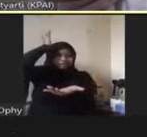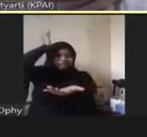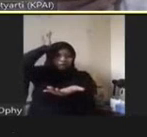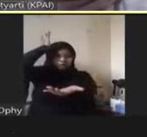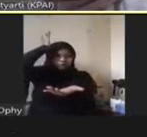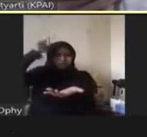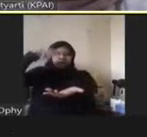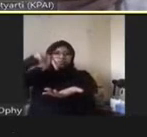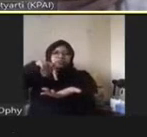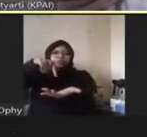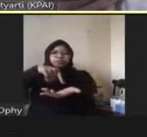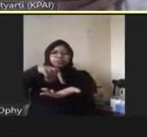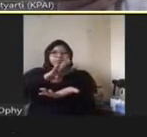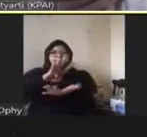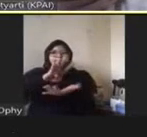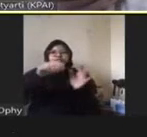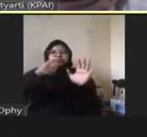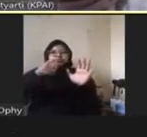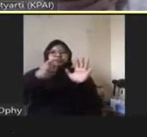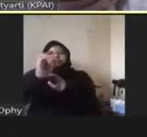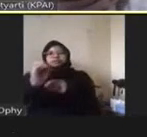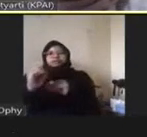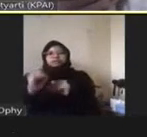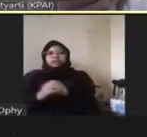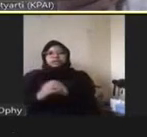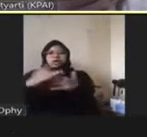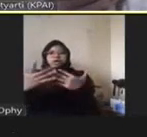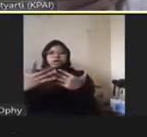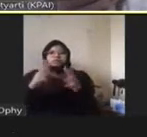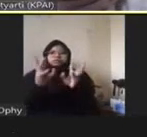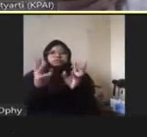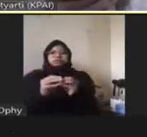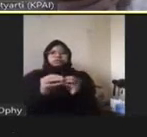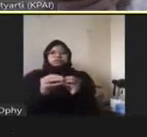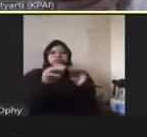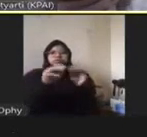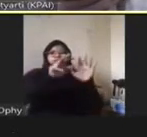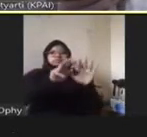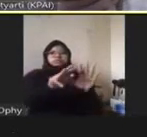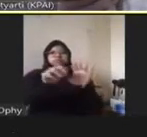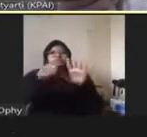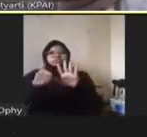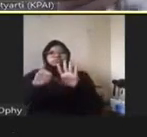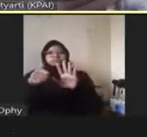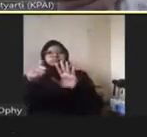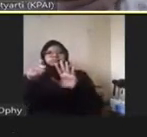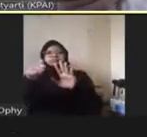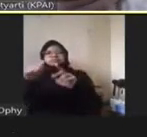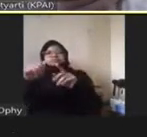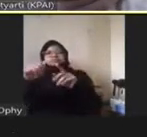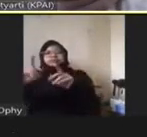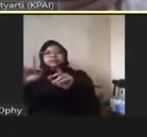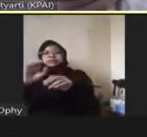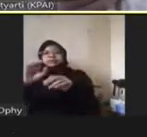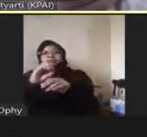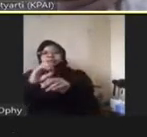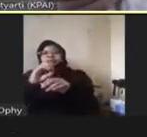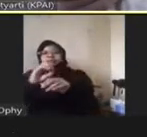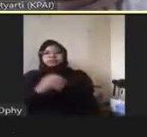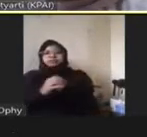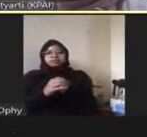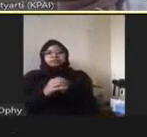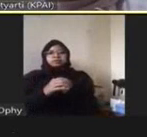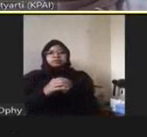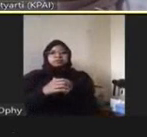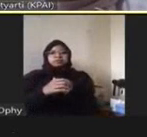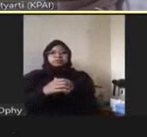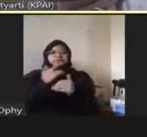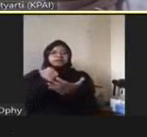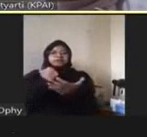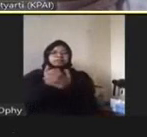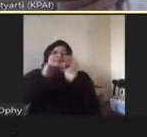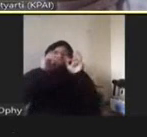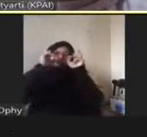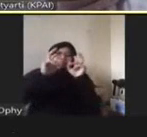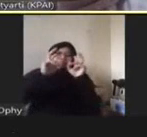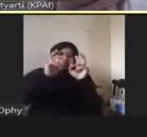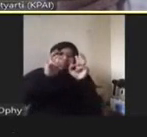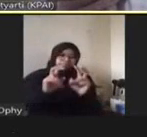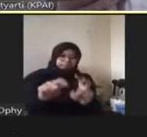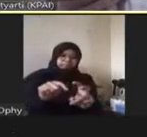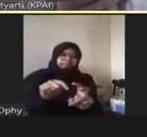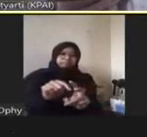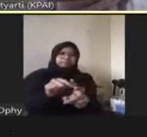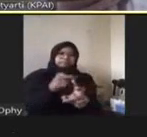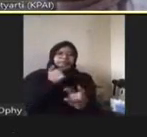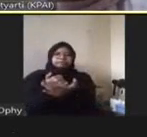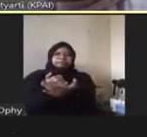itu 46% atau setara dengan 90.519 responden. Perlu kajian mendalam dan direkomendasi oleh gugus tugas COVID-19